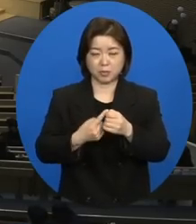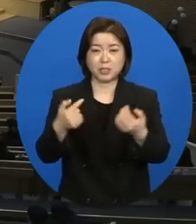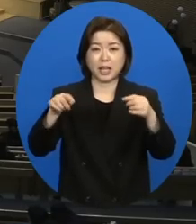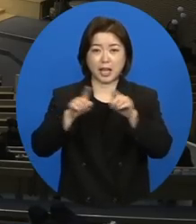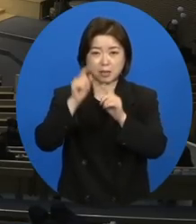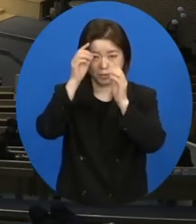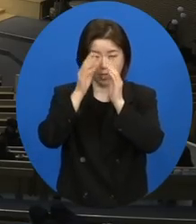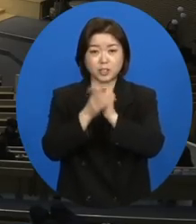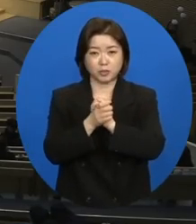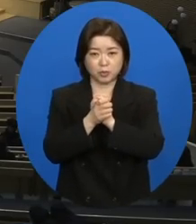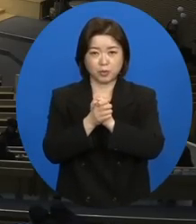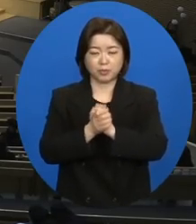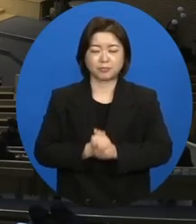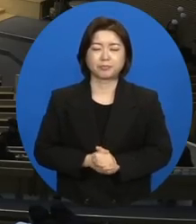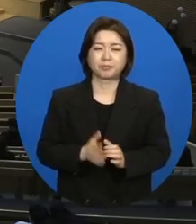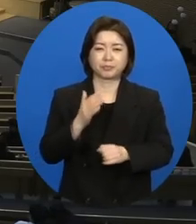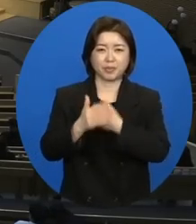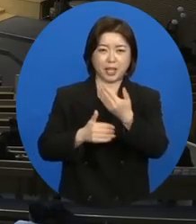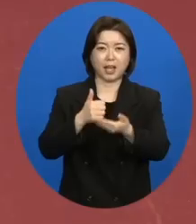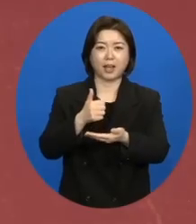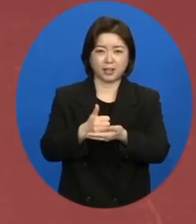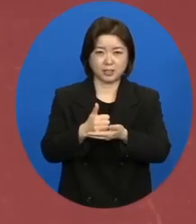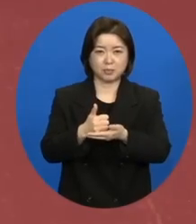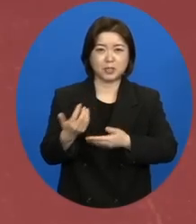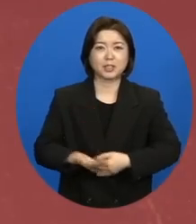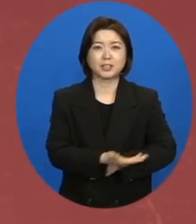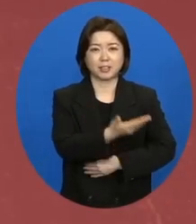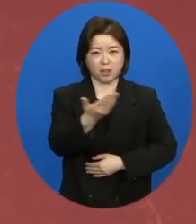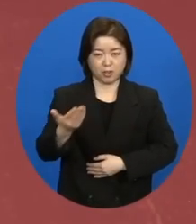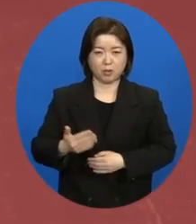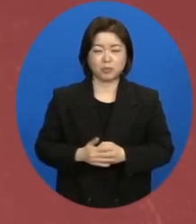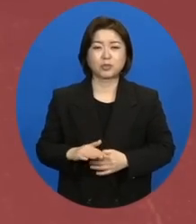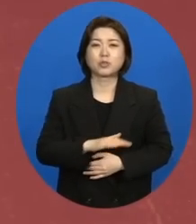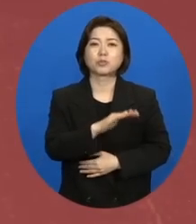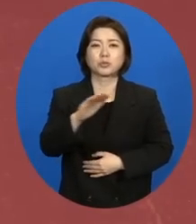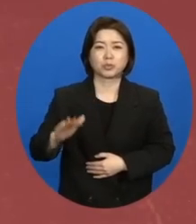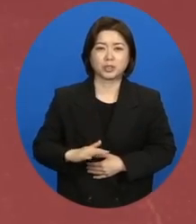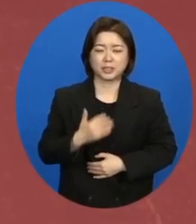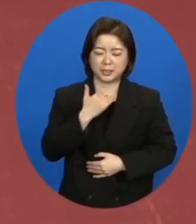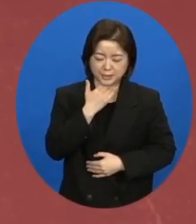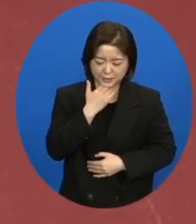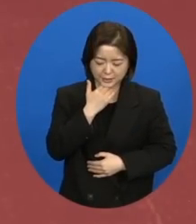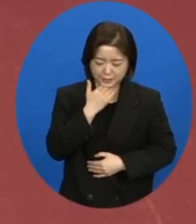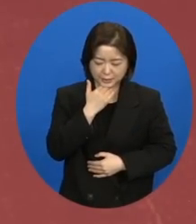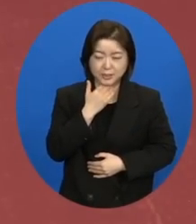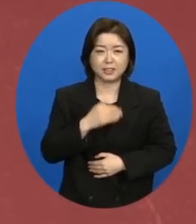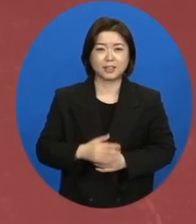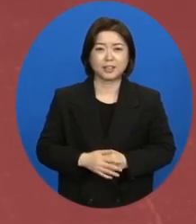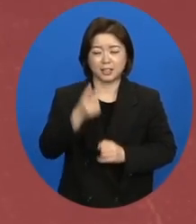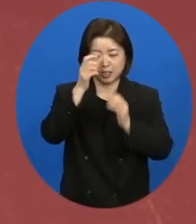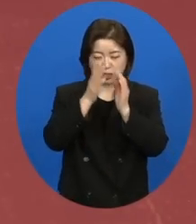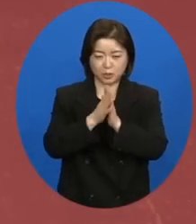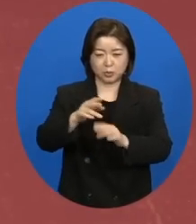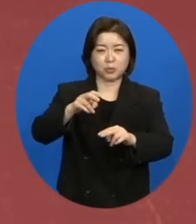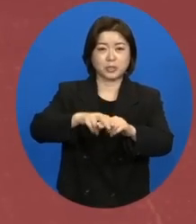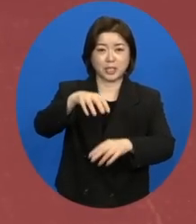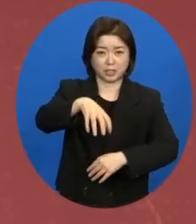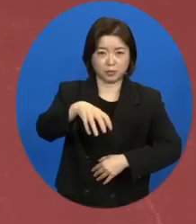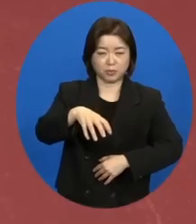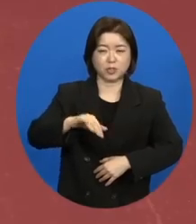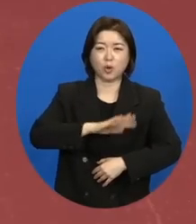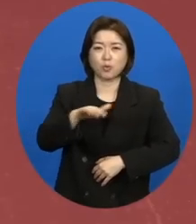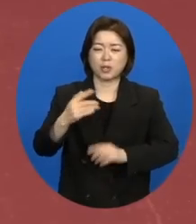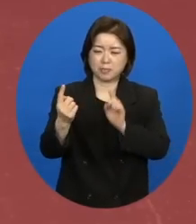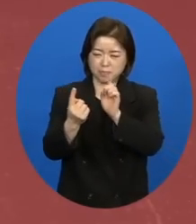때 우리 하나님께서 여러분들 우리를 기다리고 계십니다. 바로 기도의 자리에서 우리를